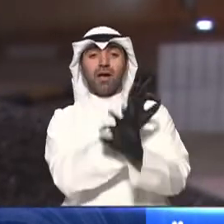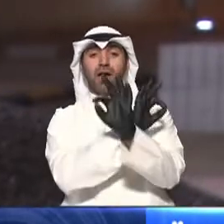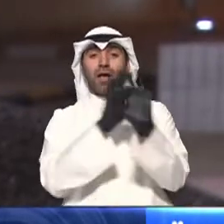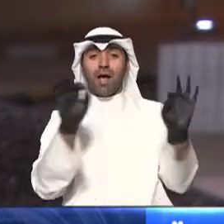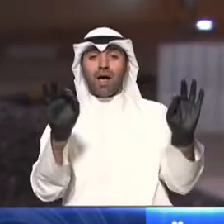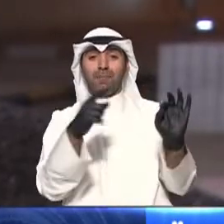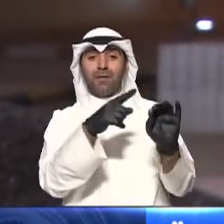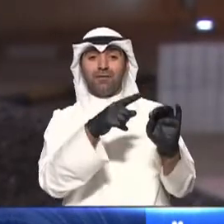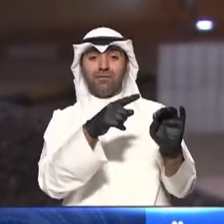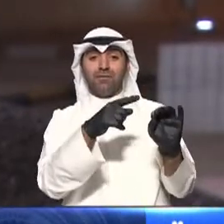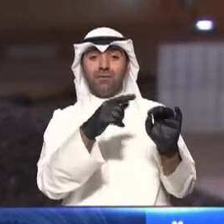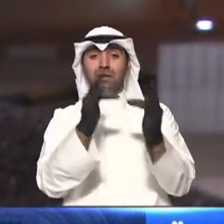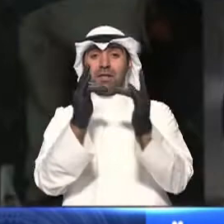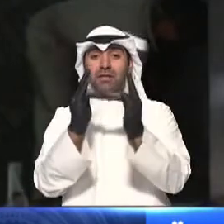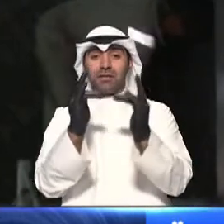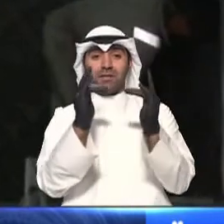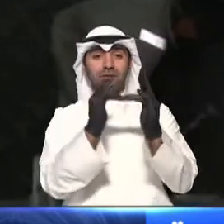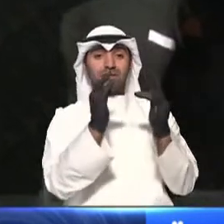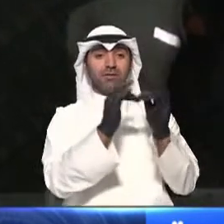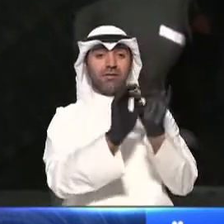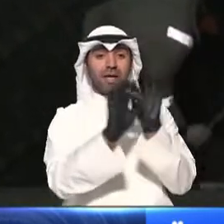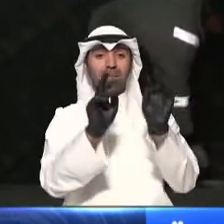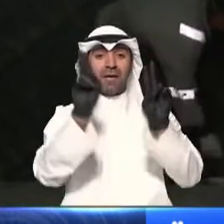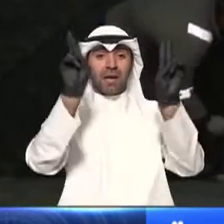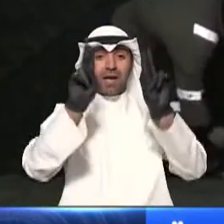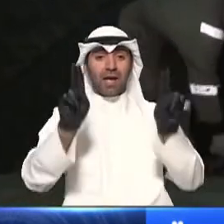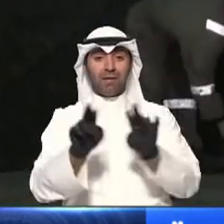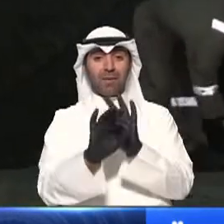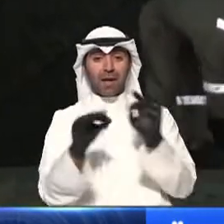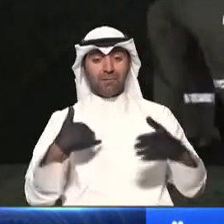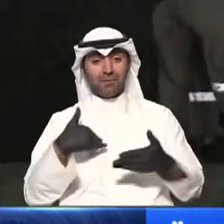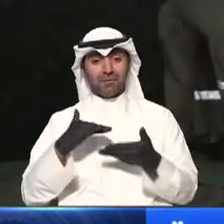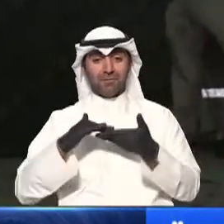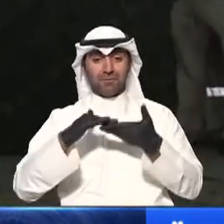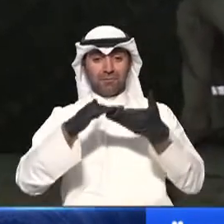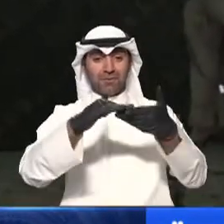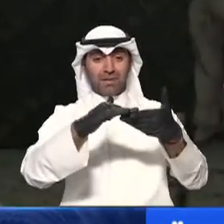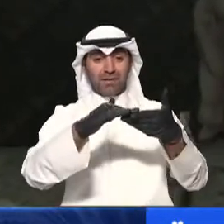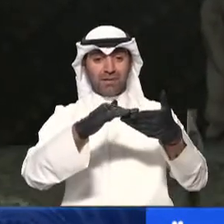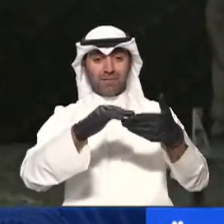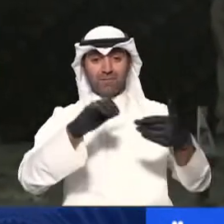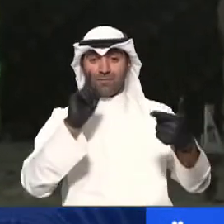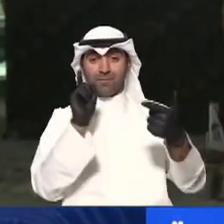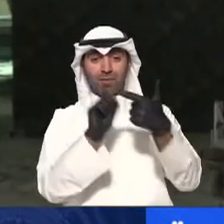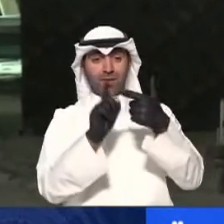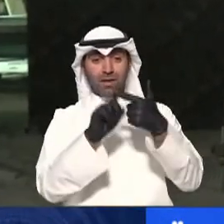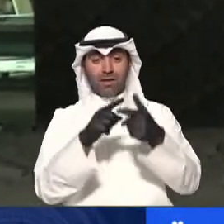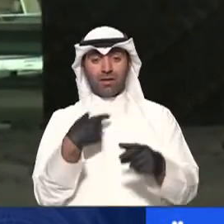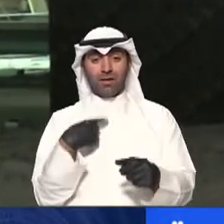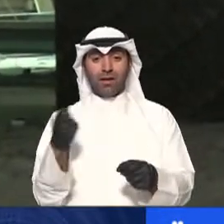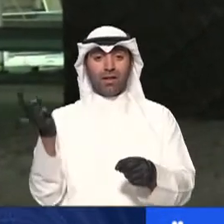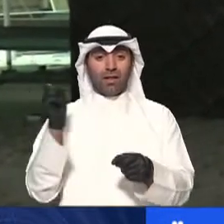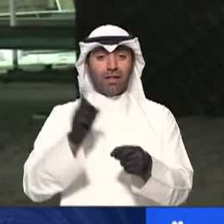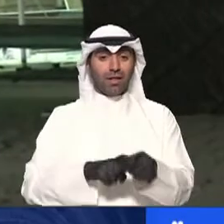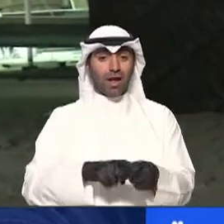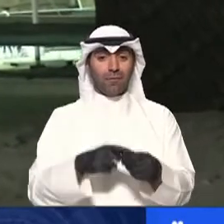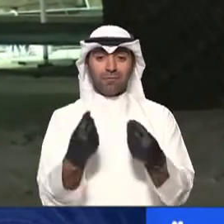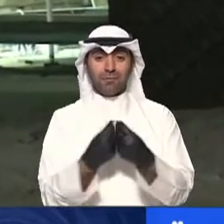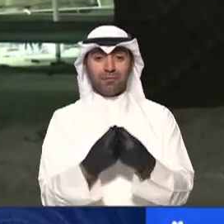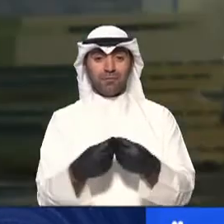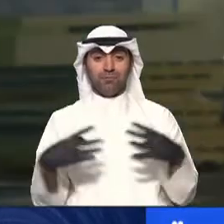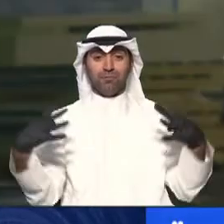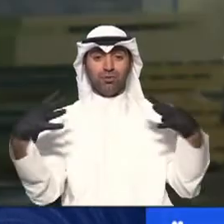اثاث، كهربائيات. باقي الاعمال يعني كان عن طريق اللي هو كان التعاون الوثيق مع شركه كيبك. قمنا